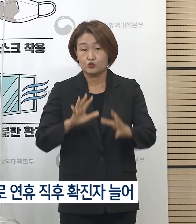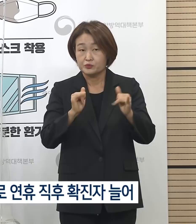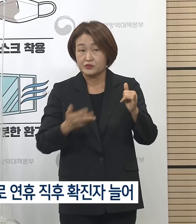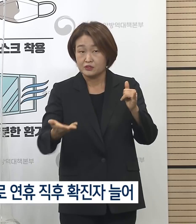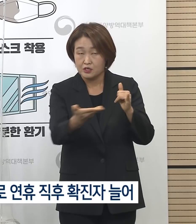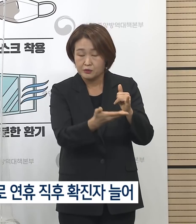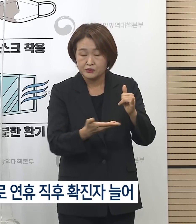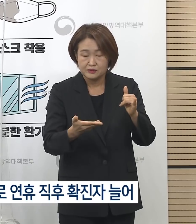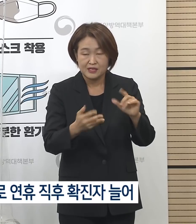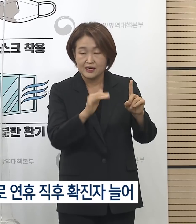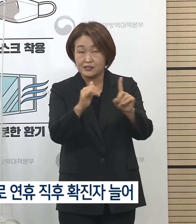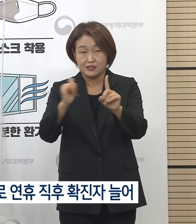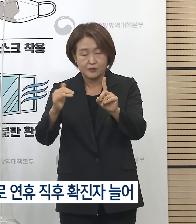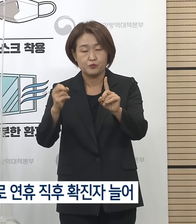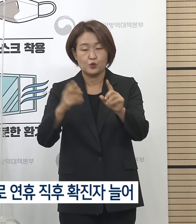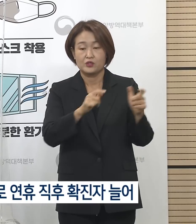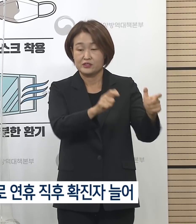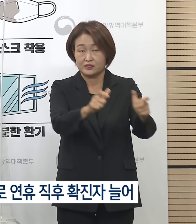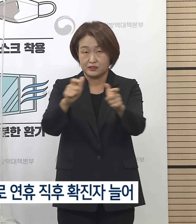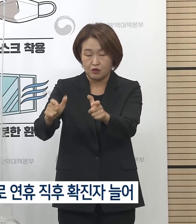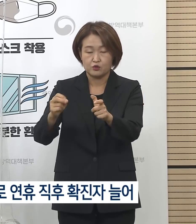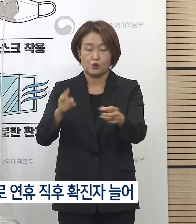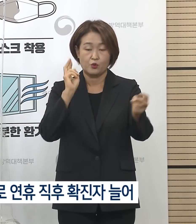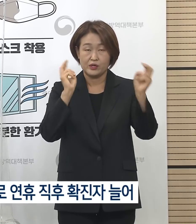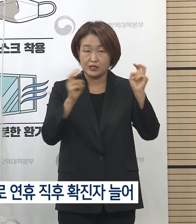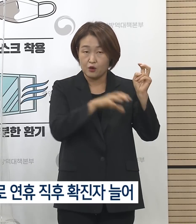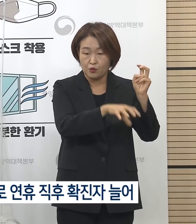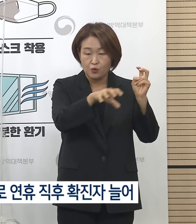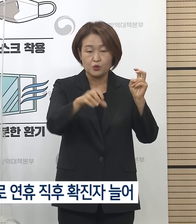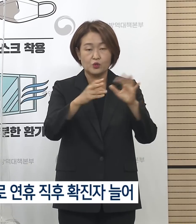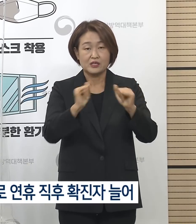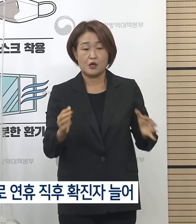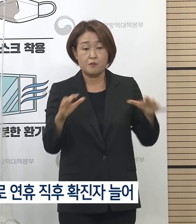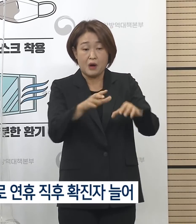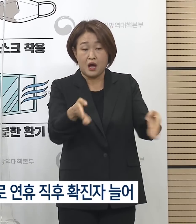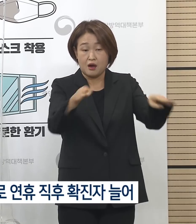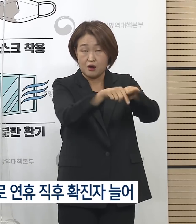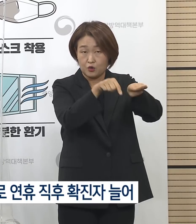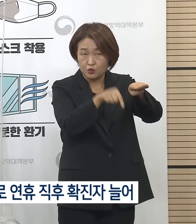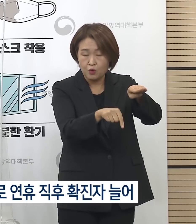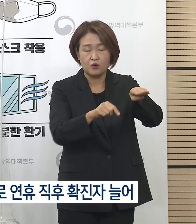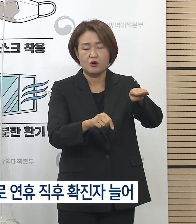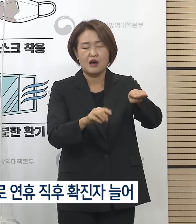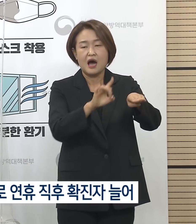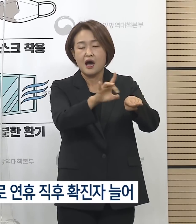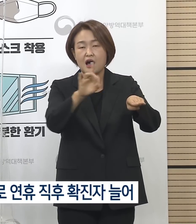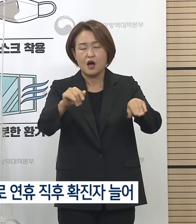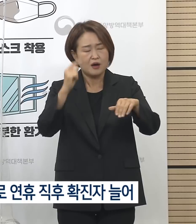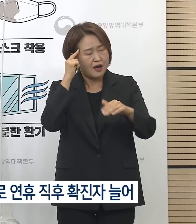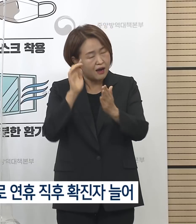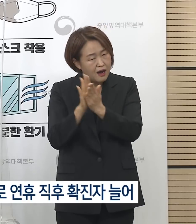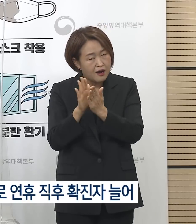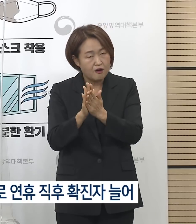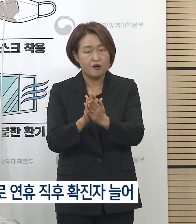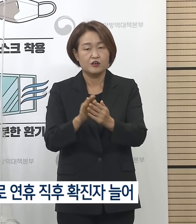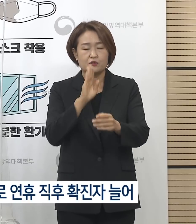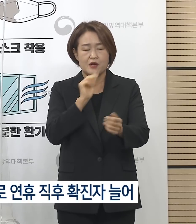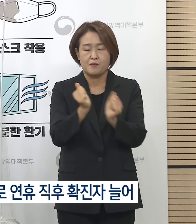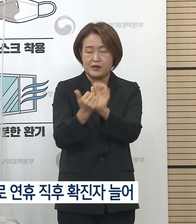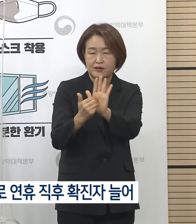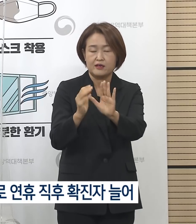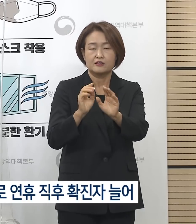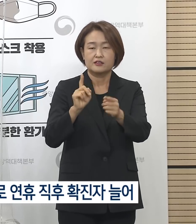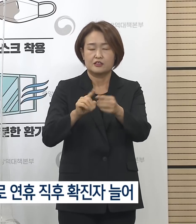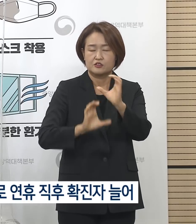각 개인과 또 지역사회, 사업장, 다중이용시설 등 모든 사회 주체들의 유기적인 협력이